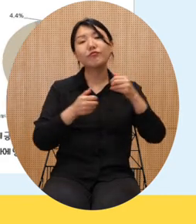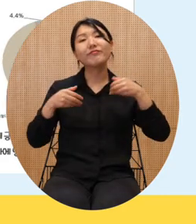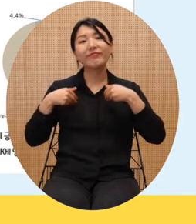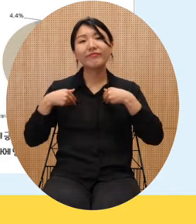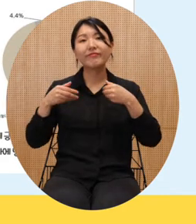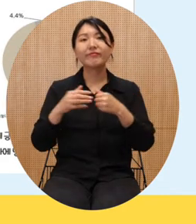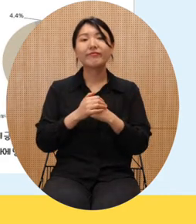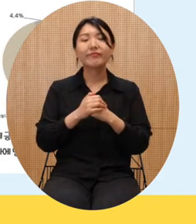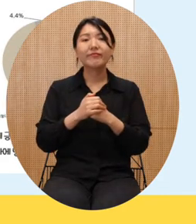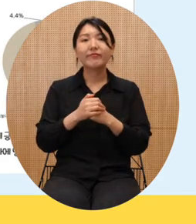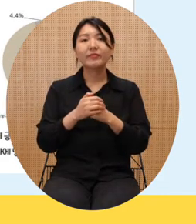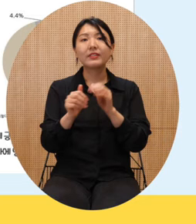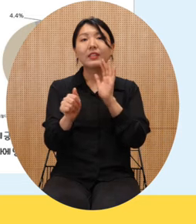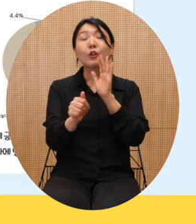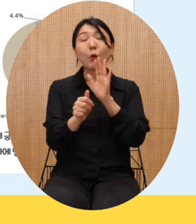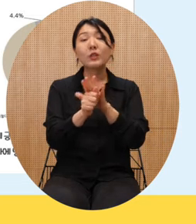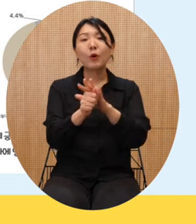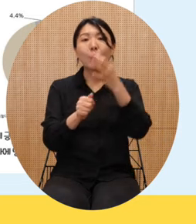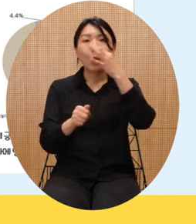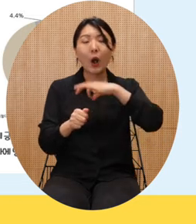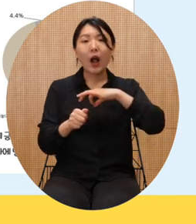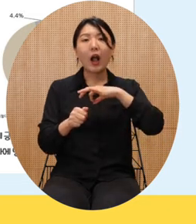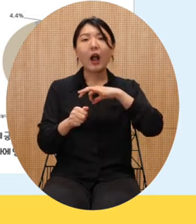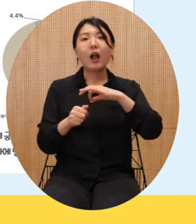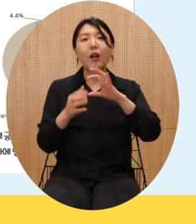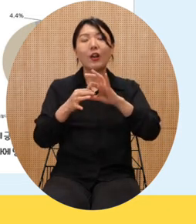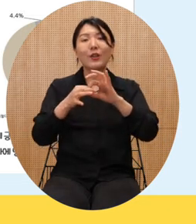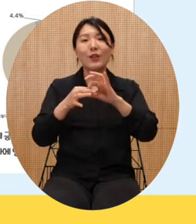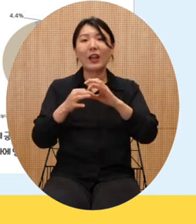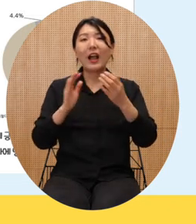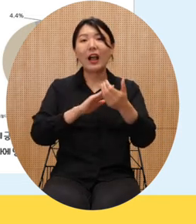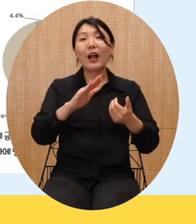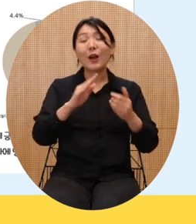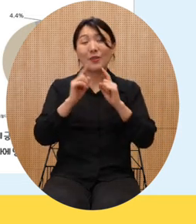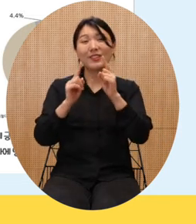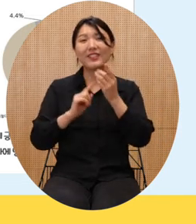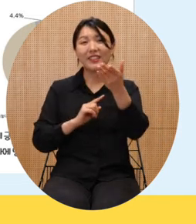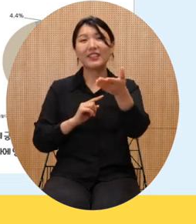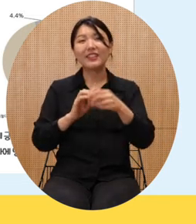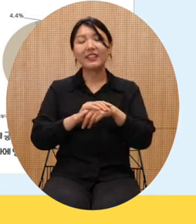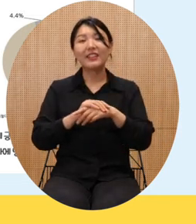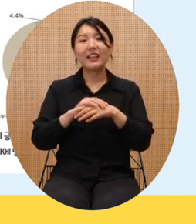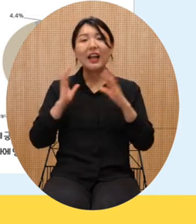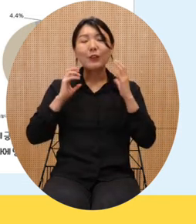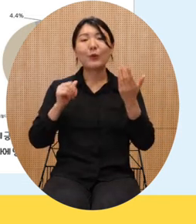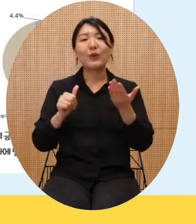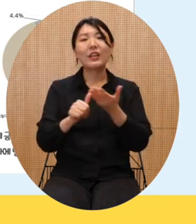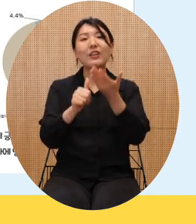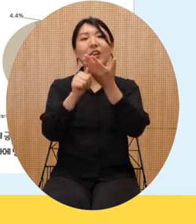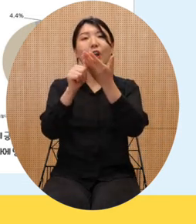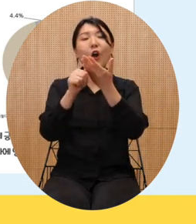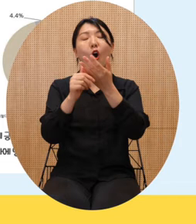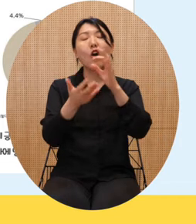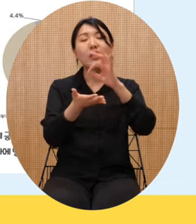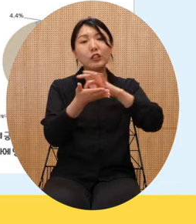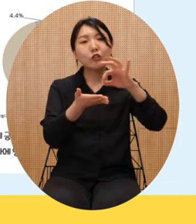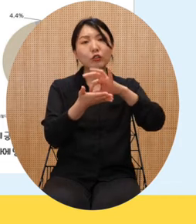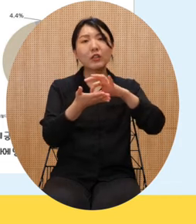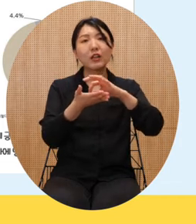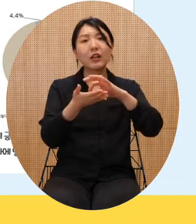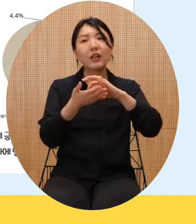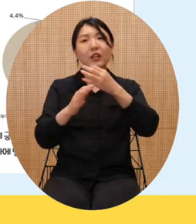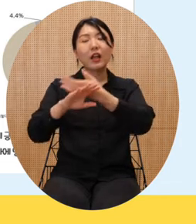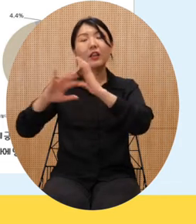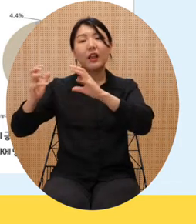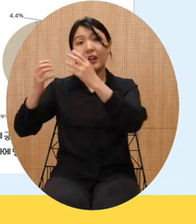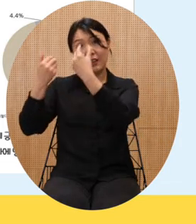연구해야 되는 상황이라고 생각을 하고요. 지원 효과와 관련해서 이제 계속 말씀을 드렸던 건데